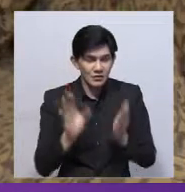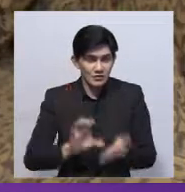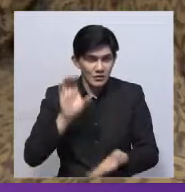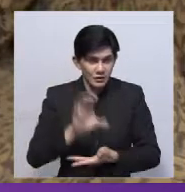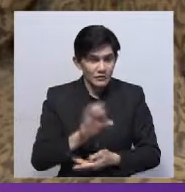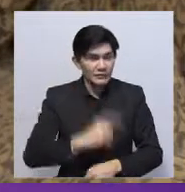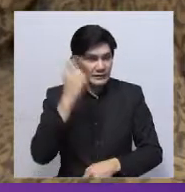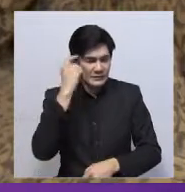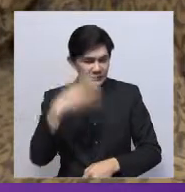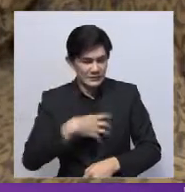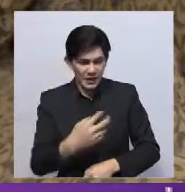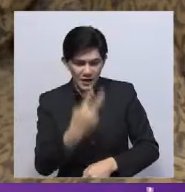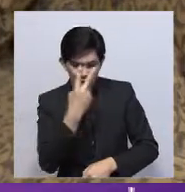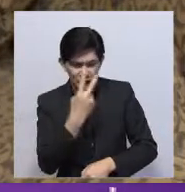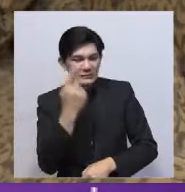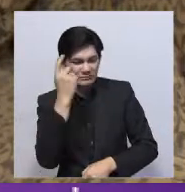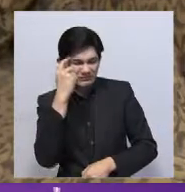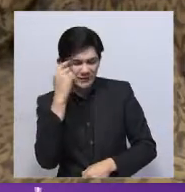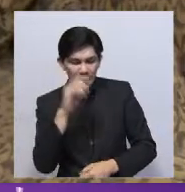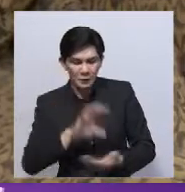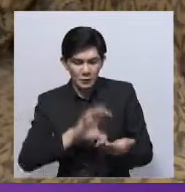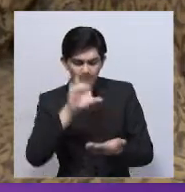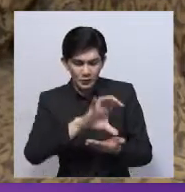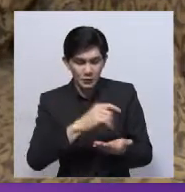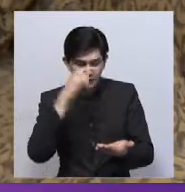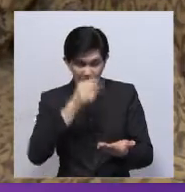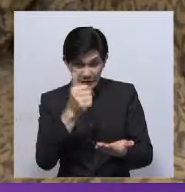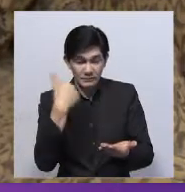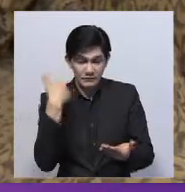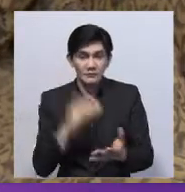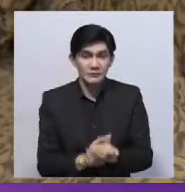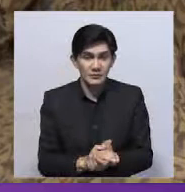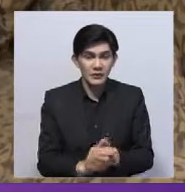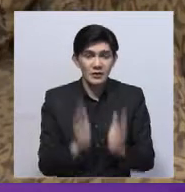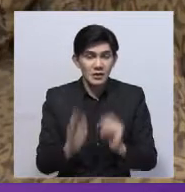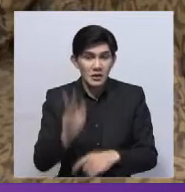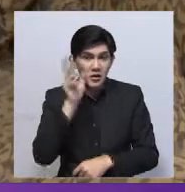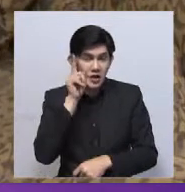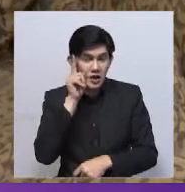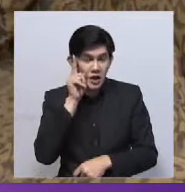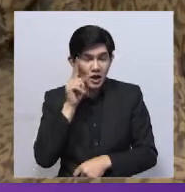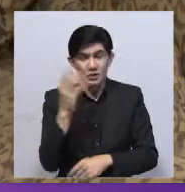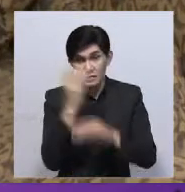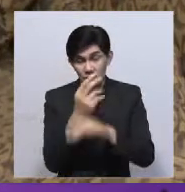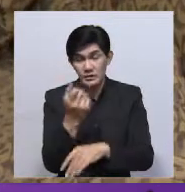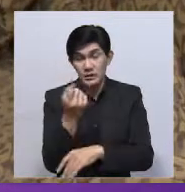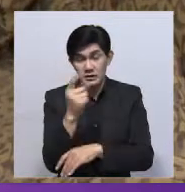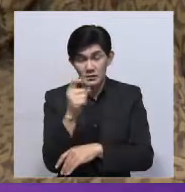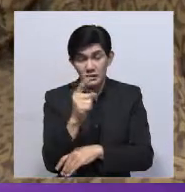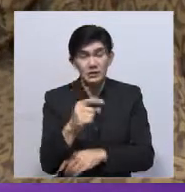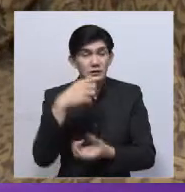ทุนที่ยังคงมองประเทศไทยเป็นแหล่งลงทุนที่มีศักยภาพกิติพันธ์นุชชาวนาถ่ายภาพจินตนา